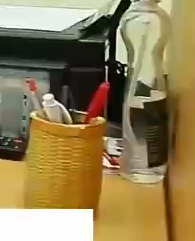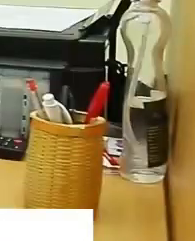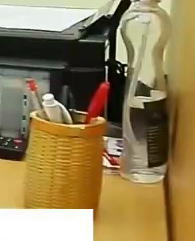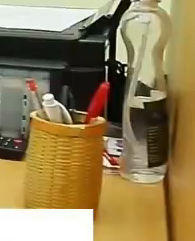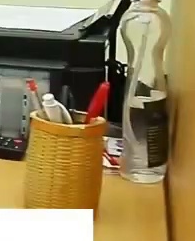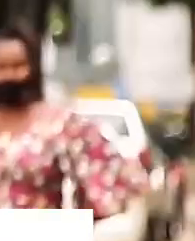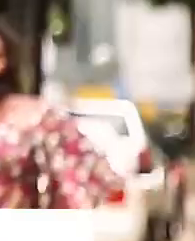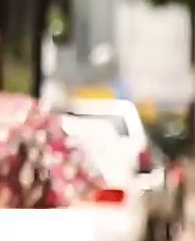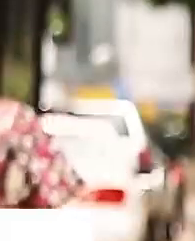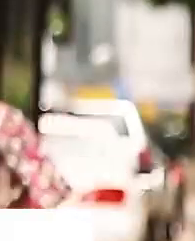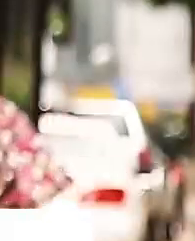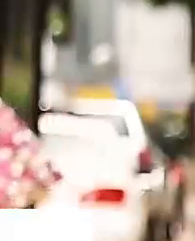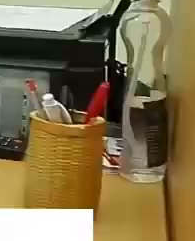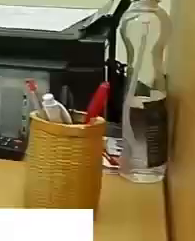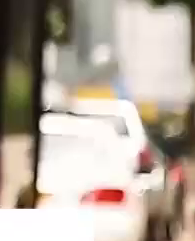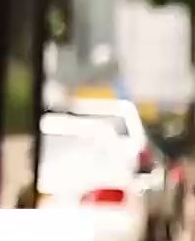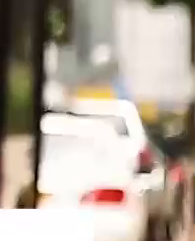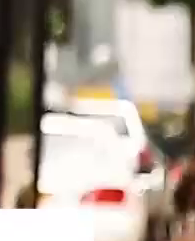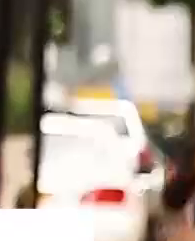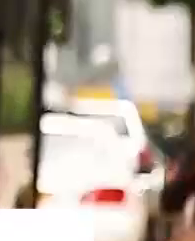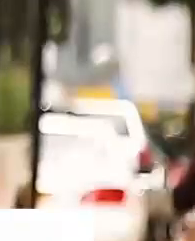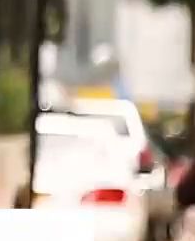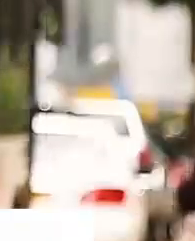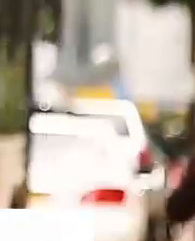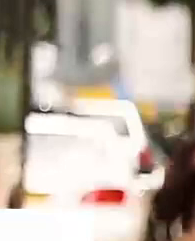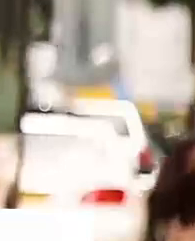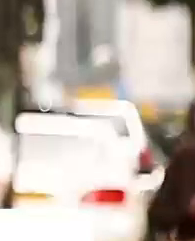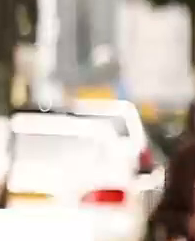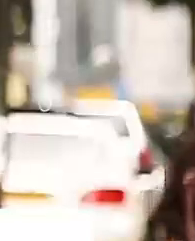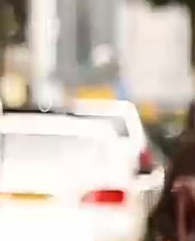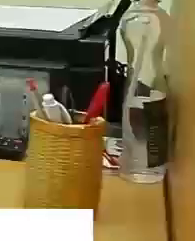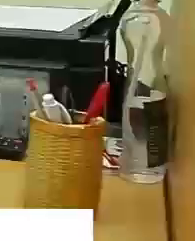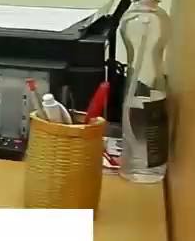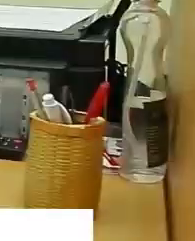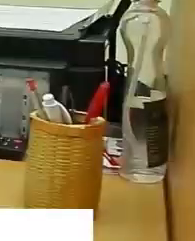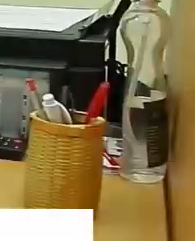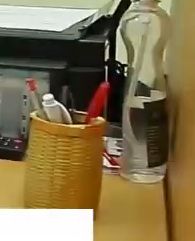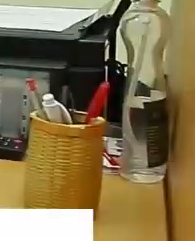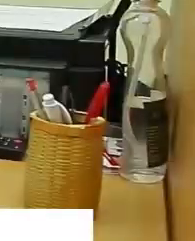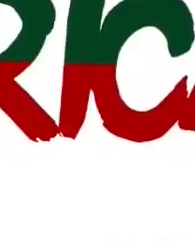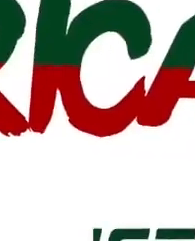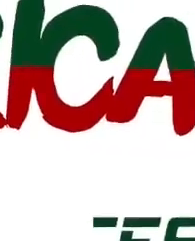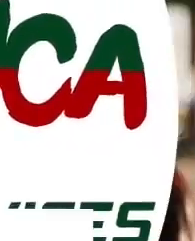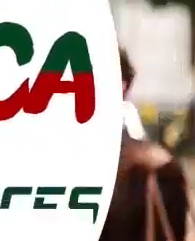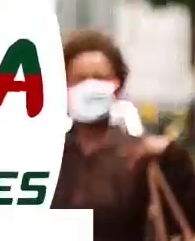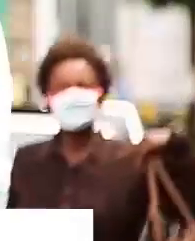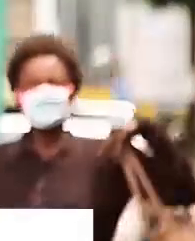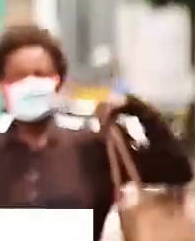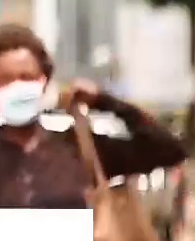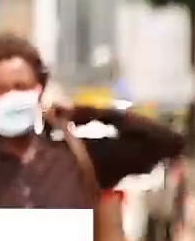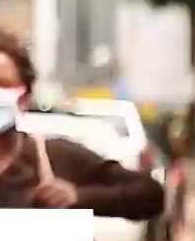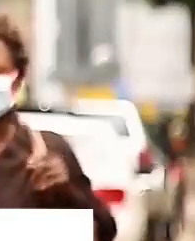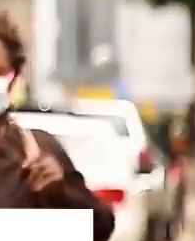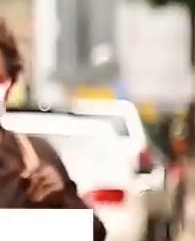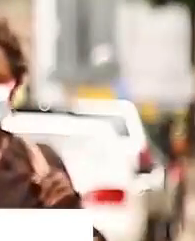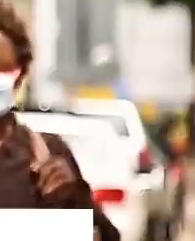Uya imari unaseka. Don't tell me. No, ntabwo uzi Pend Africa Smart Services. Pend Africa, what's that? Pend Africa Smart